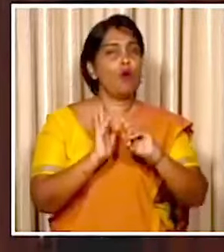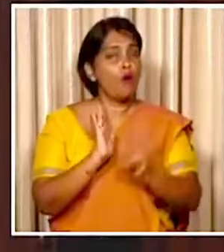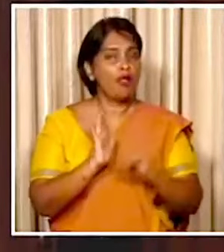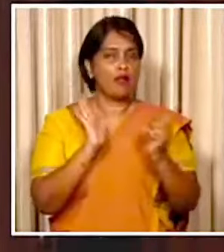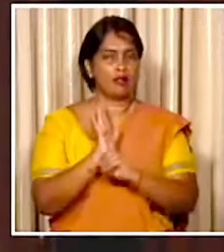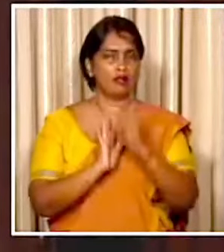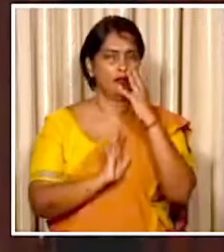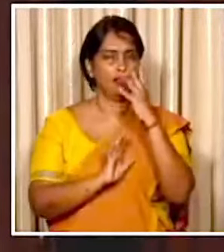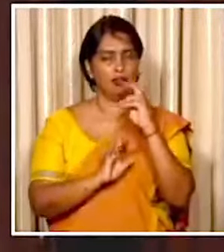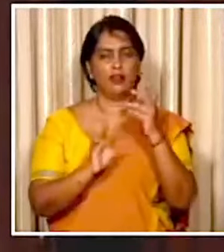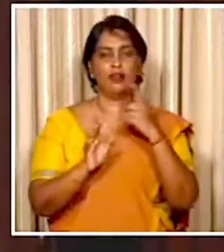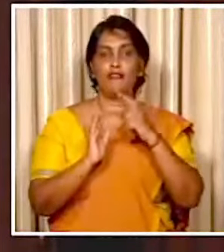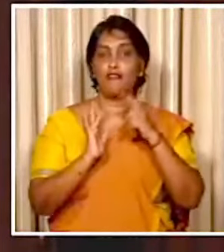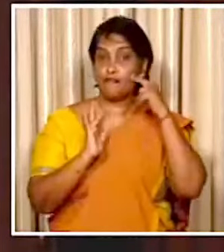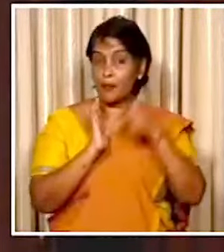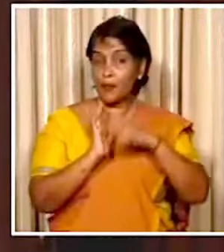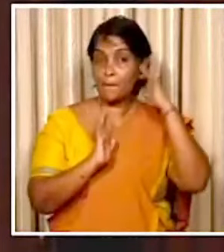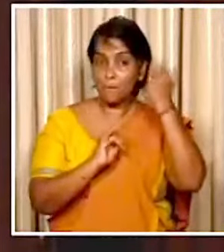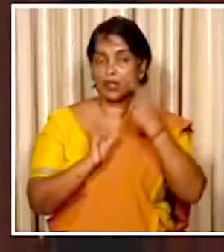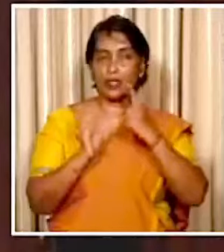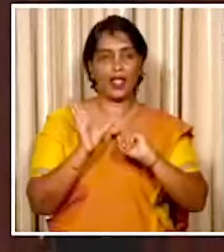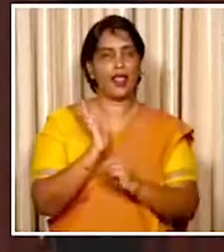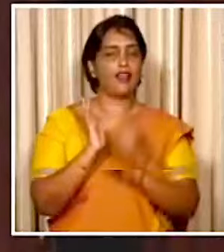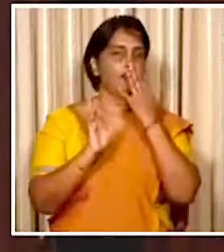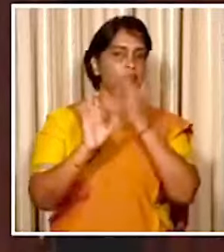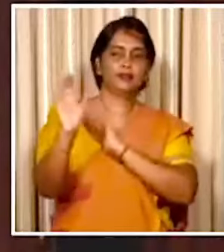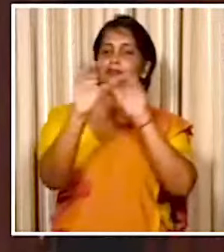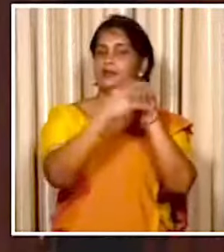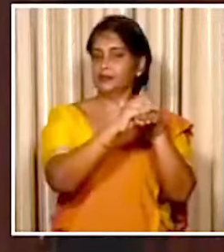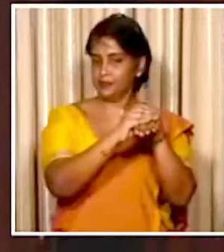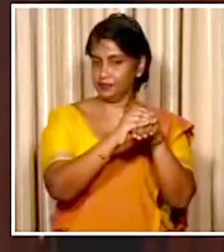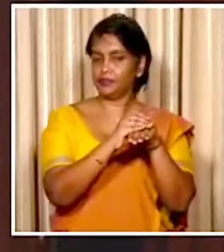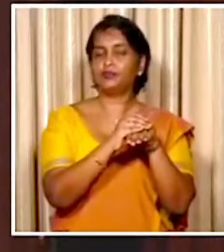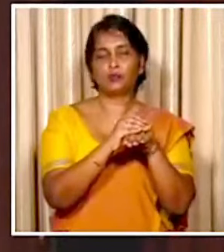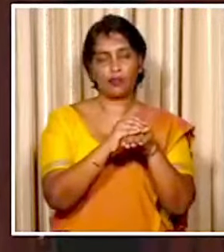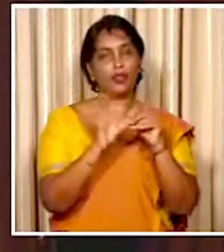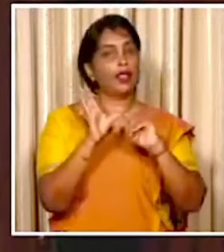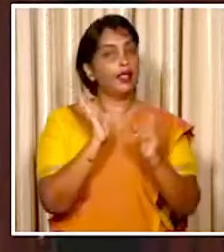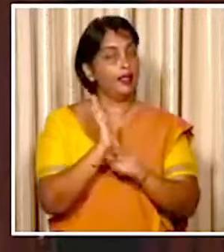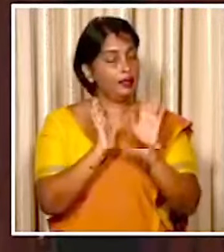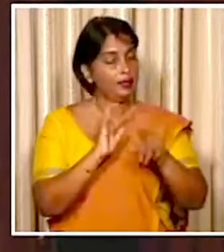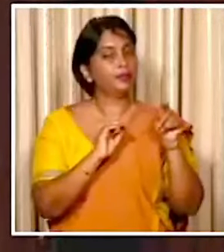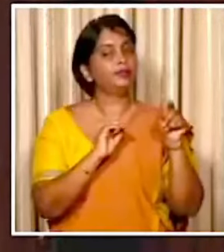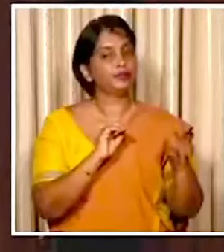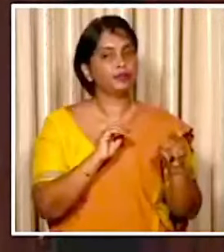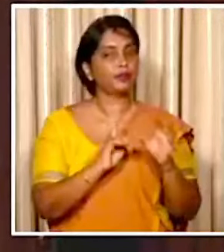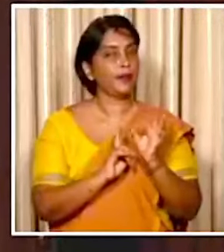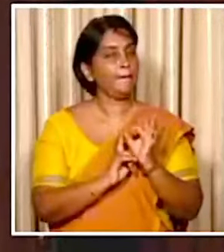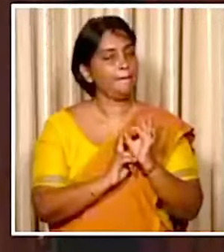ඉඳලා ඒ ප්‍රතිඵල වලින් ඒගොල්ලෝ උසස් පෙළ පන්ති වලට ප්‍රවේශ වෙනවා. එතකොට උසස් පෙළ සඳහා